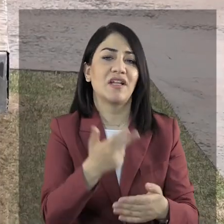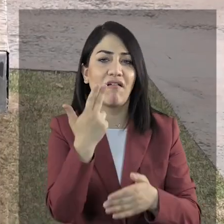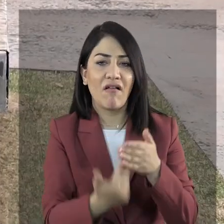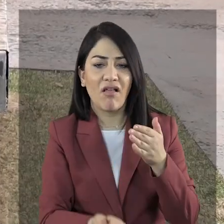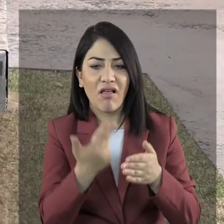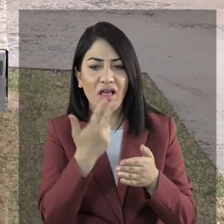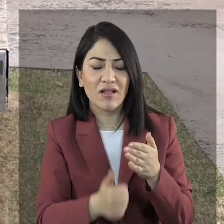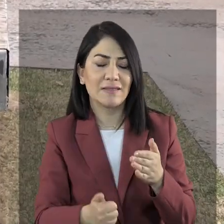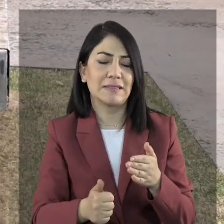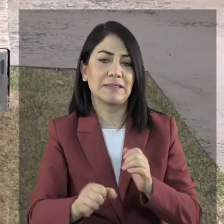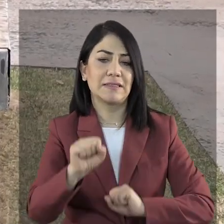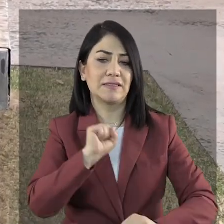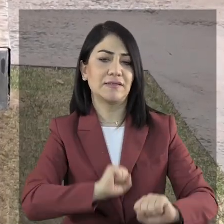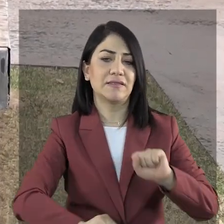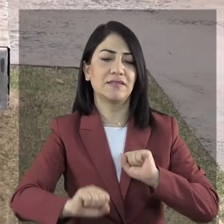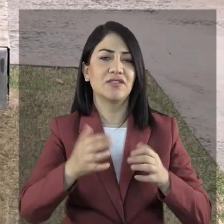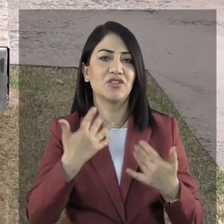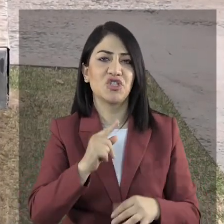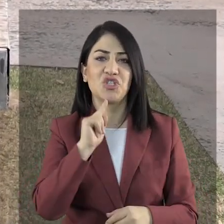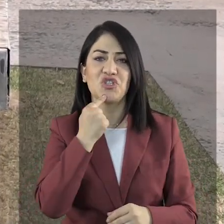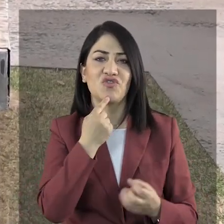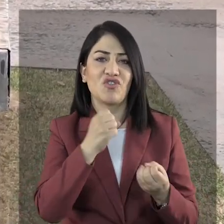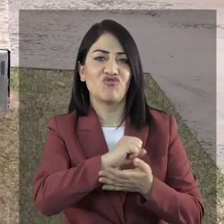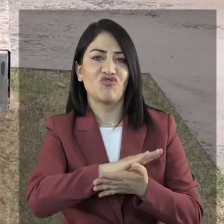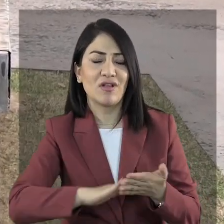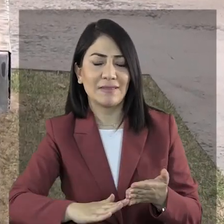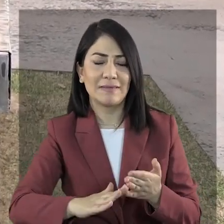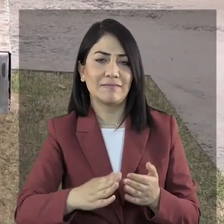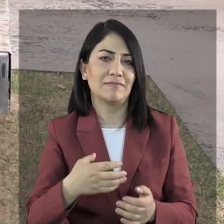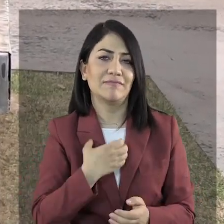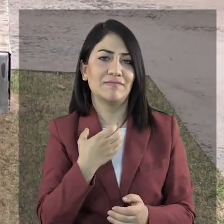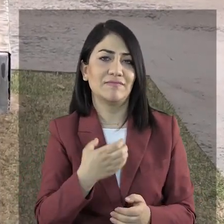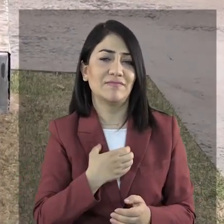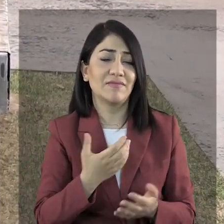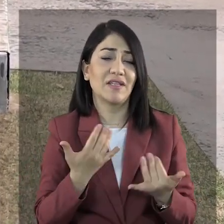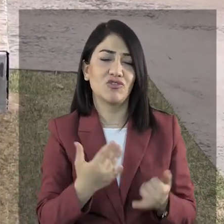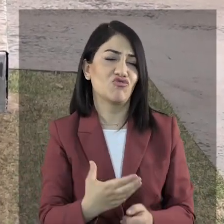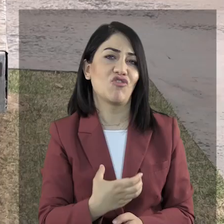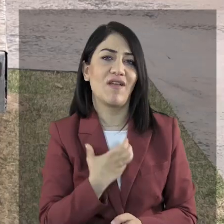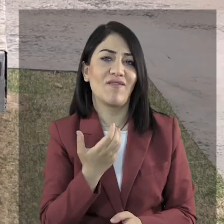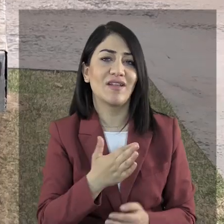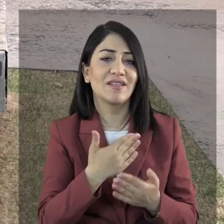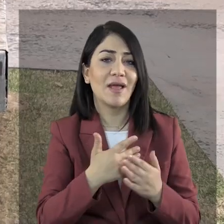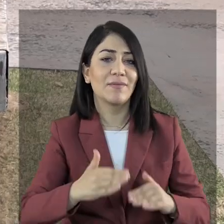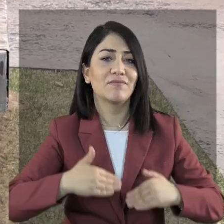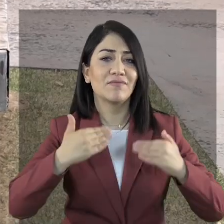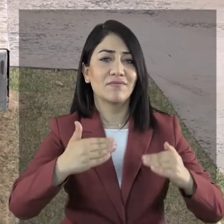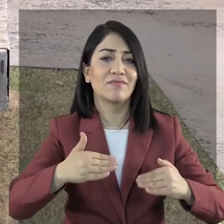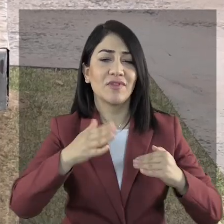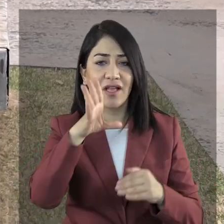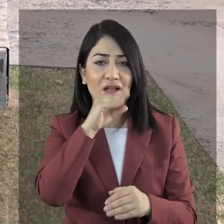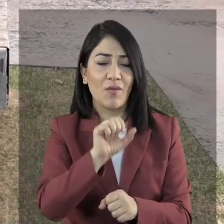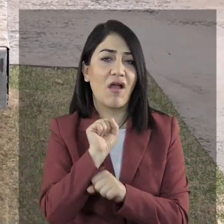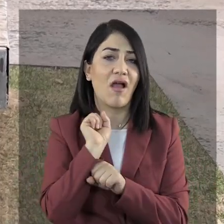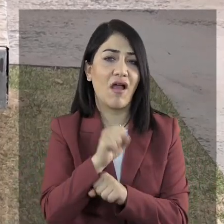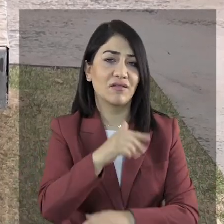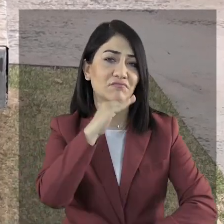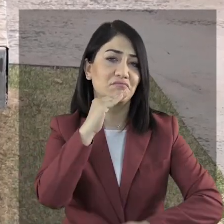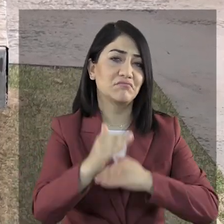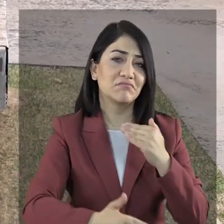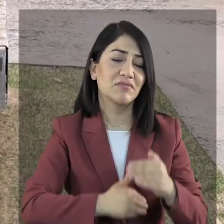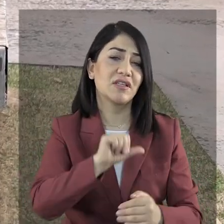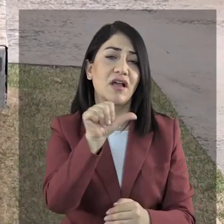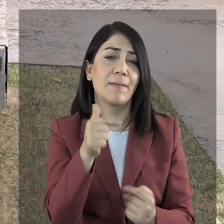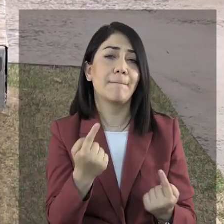քանի ձախողությունների, երբեմն դժվար էր լինում շարունակելը։ Ճիշտ է, տարբեր փուլերում կարողացա ինձ հաղթահարել ու անցնել առաջ,